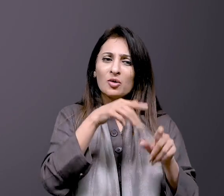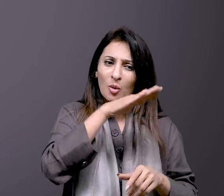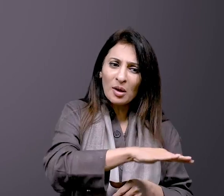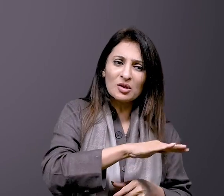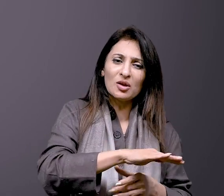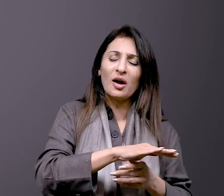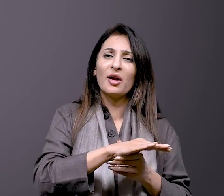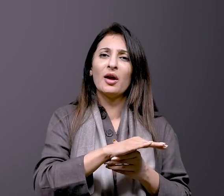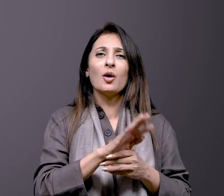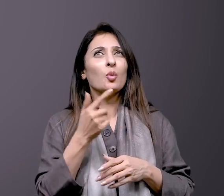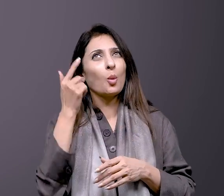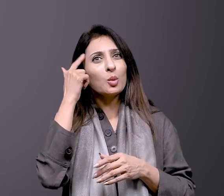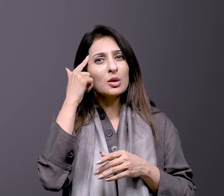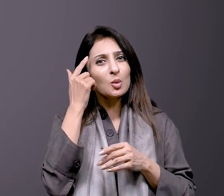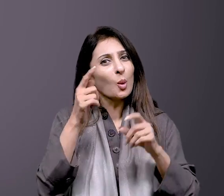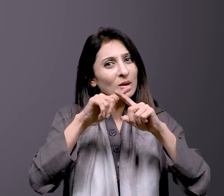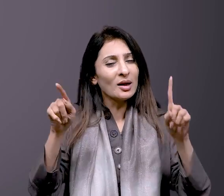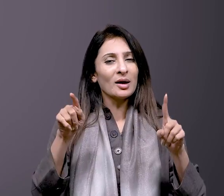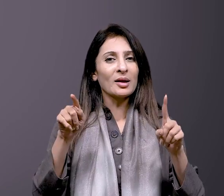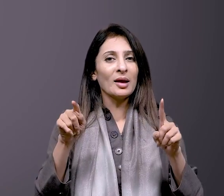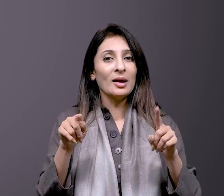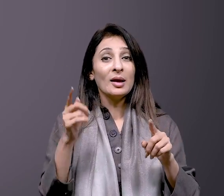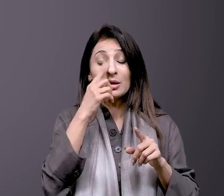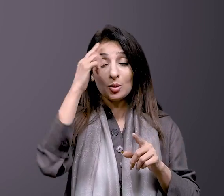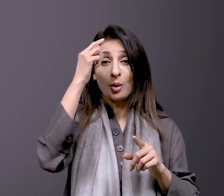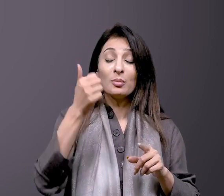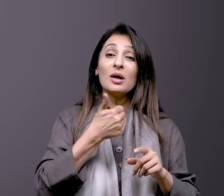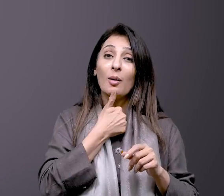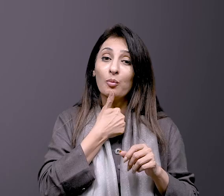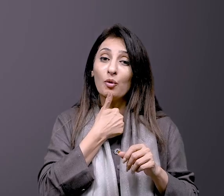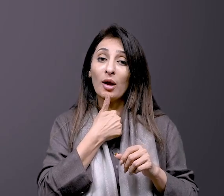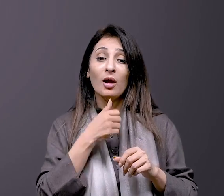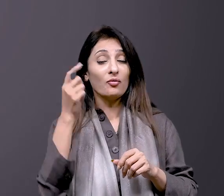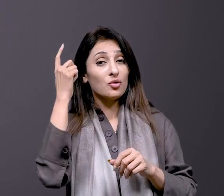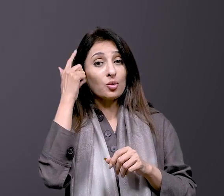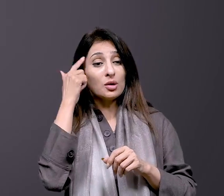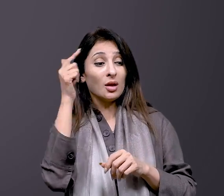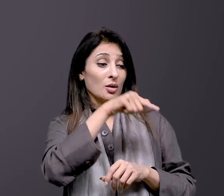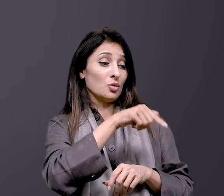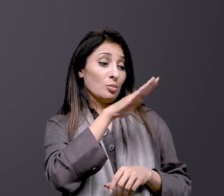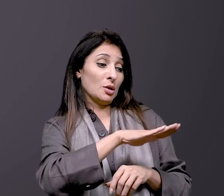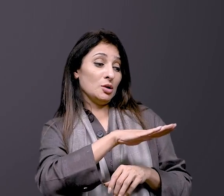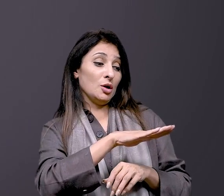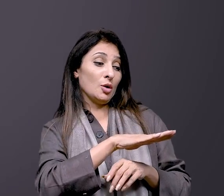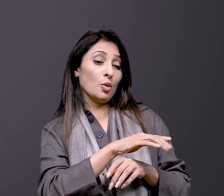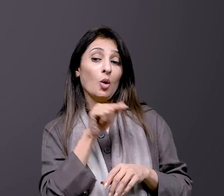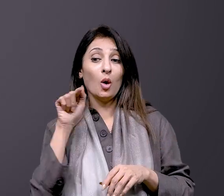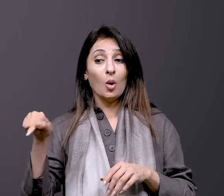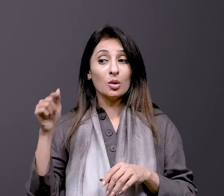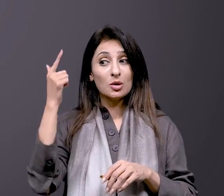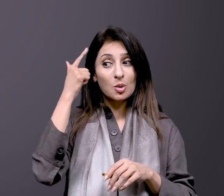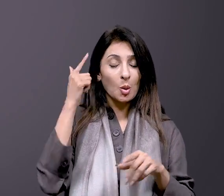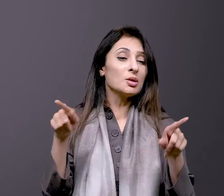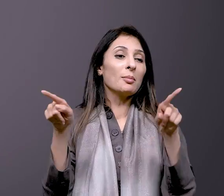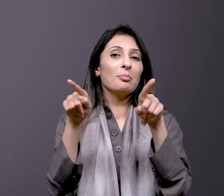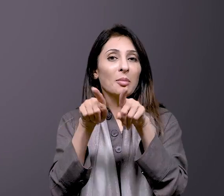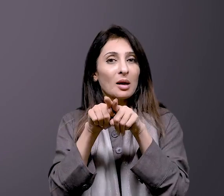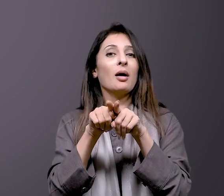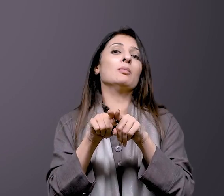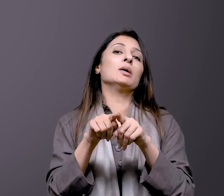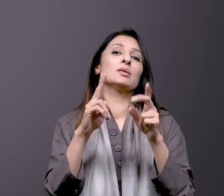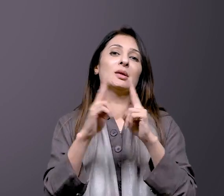होती हैं. Maybe a toddler is just having a disagreement with a parent about what to wear. Maybe